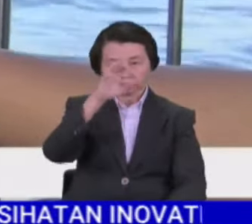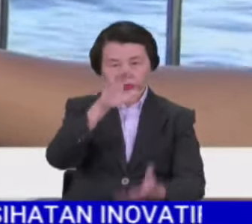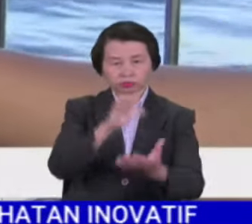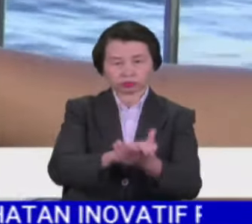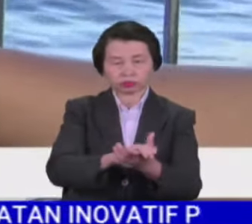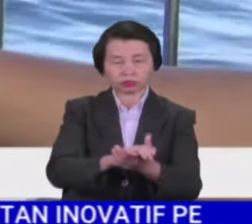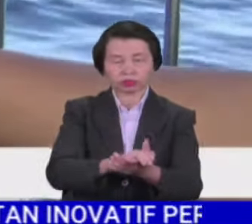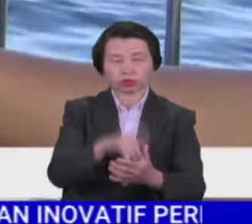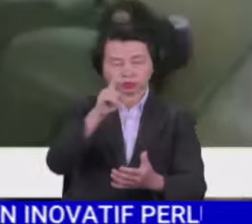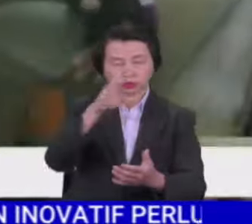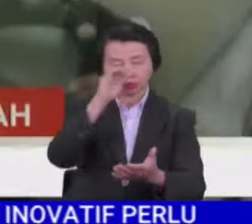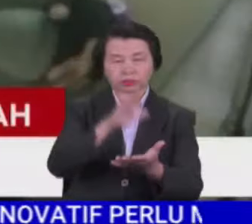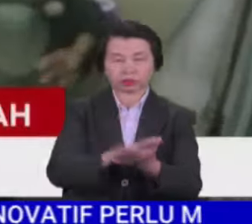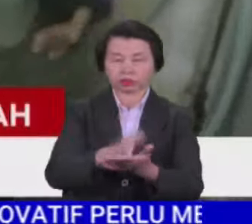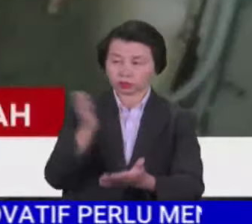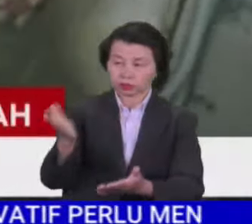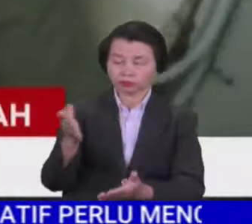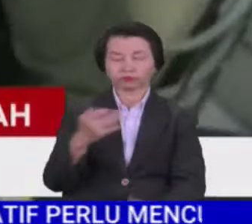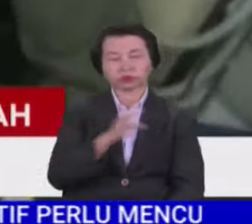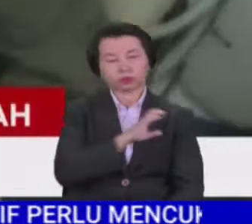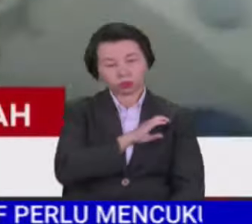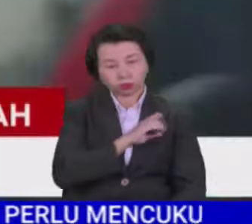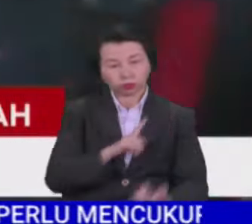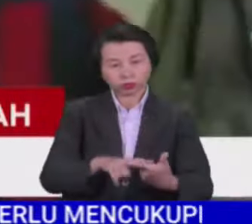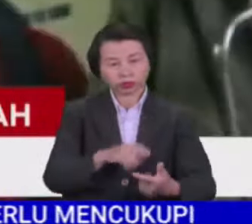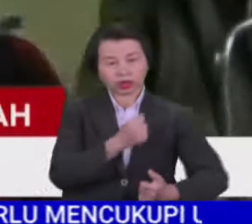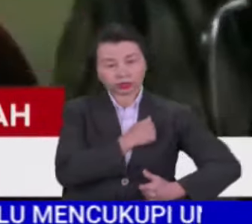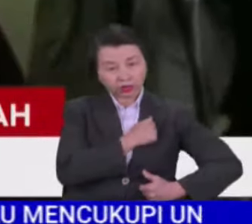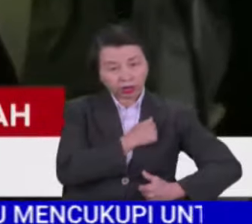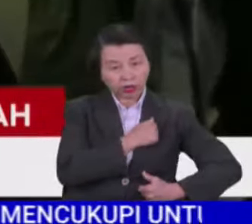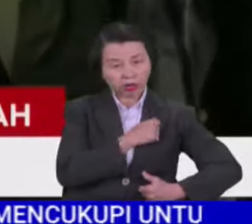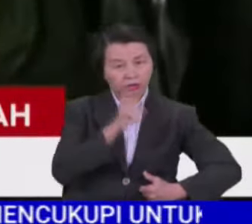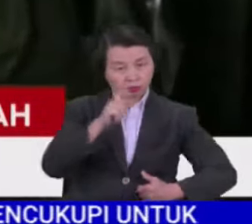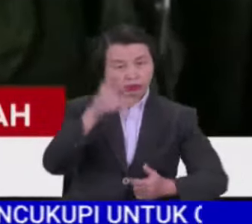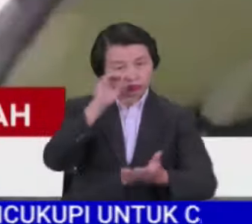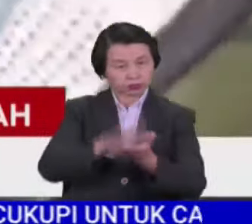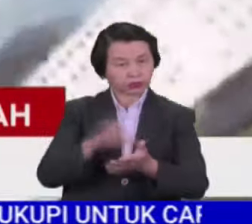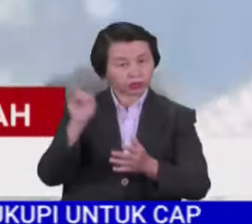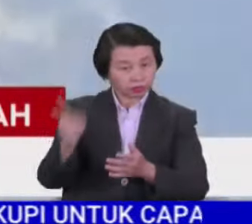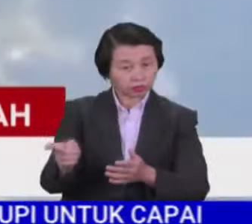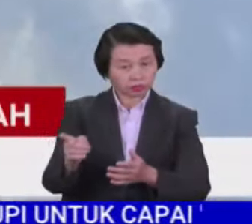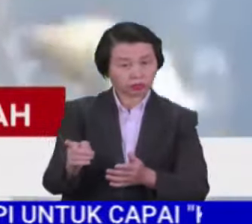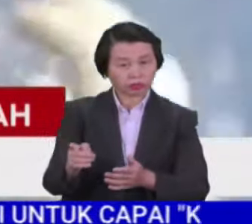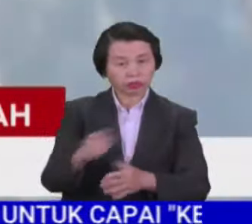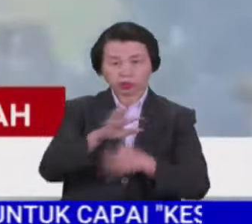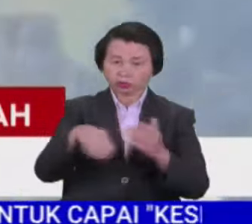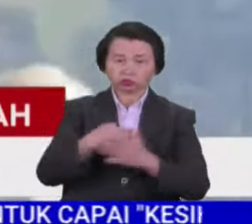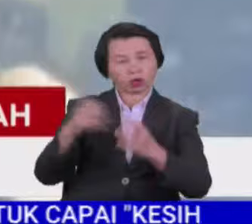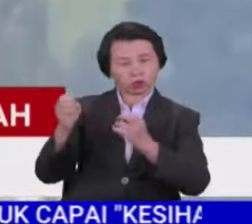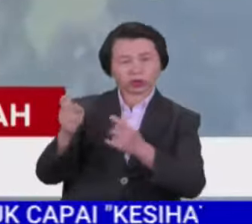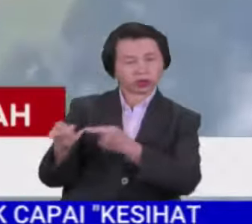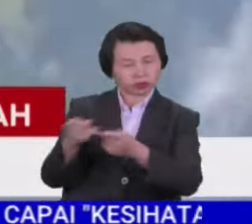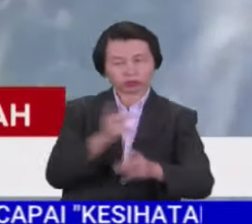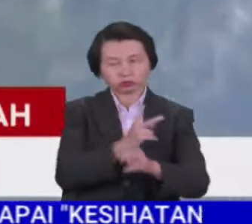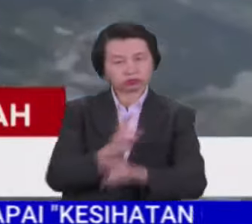punya anggota polis kagane dijaga di paint Oke